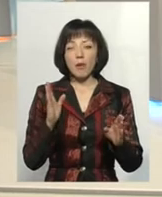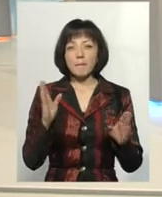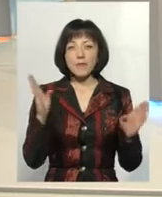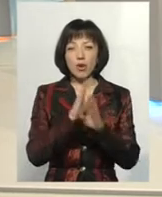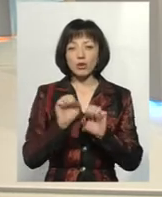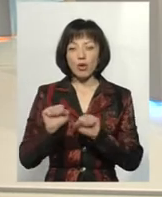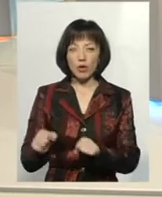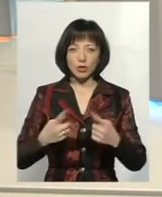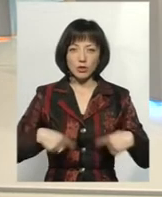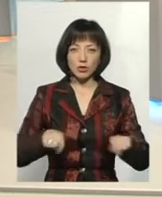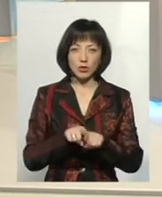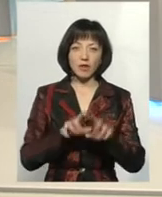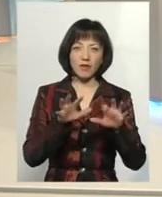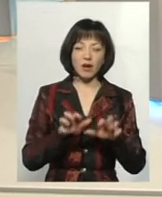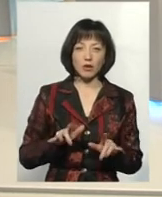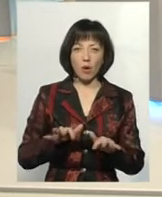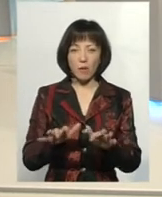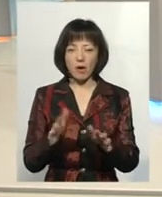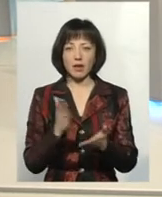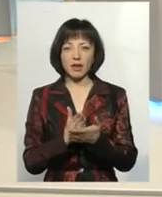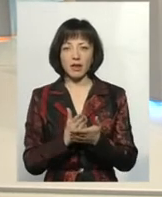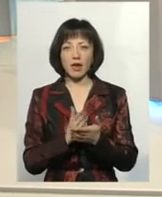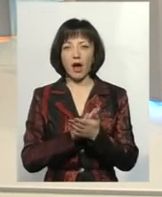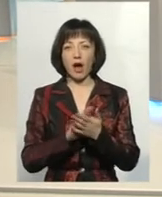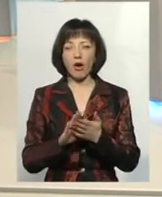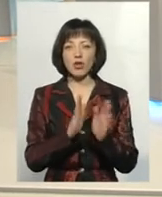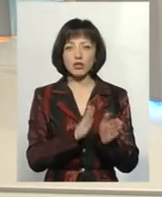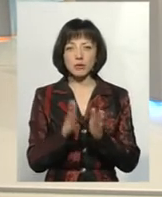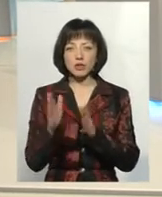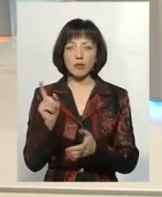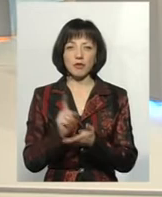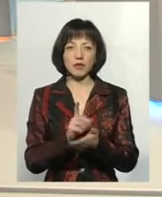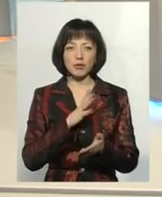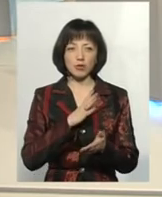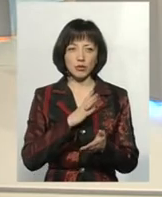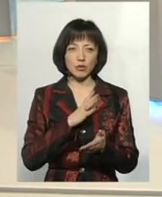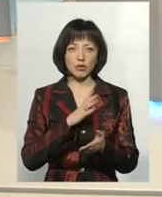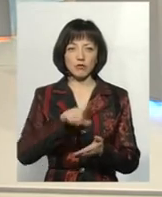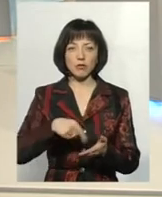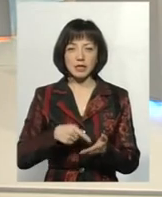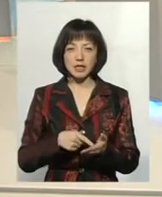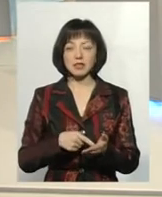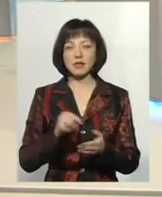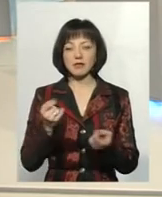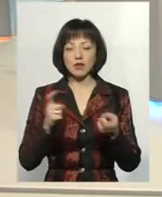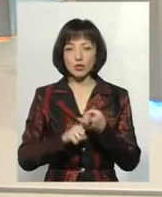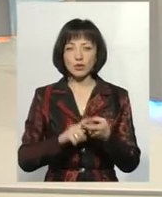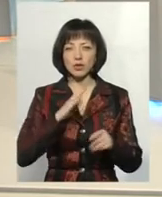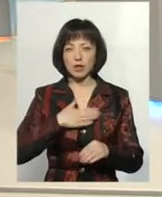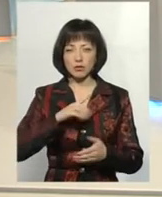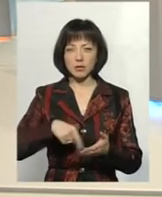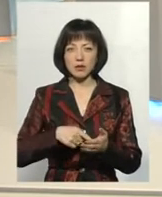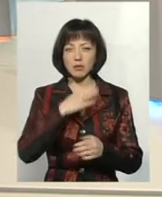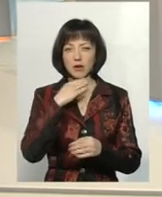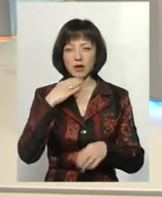міграція рослин, тварин, комах. Є екологічна мережа, яка повинна бути кругом в місті. І в зв'язку з в нашому місті